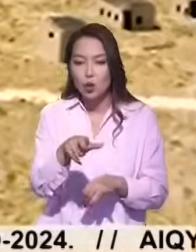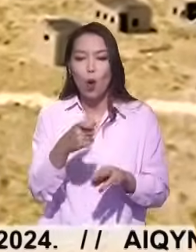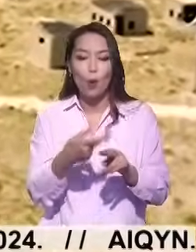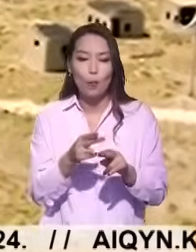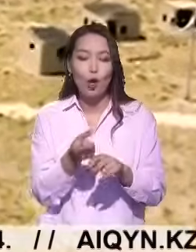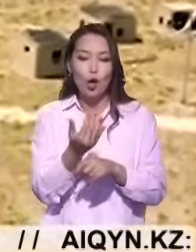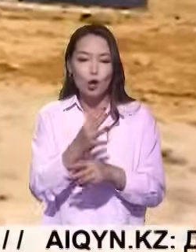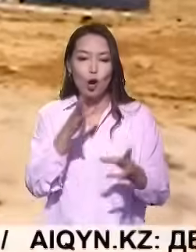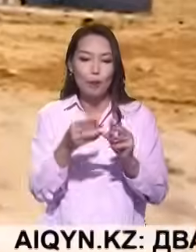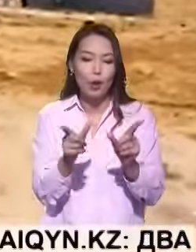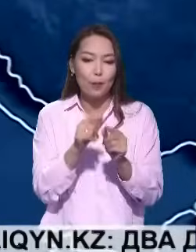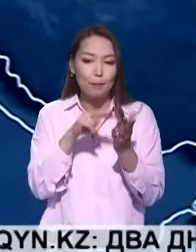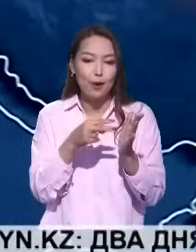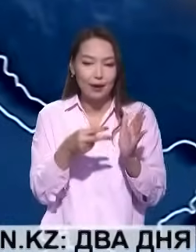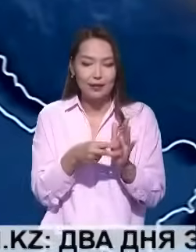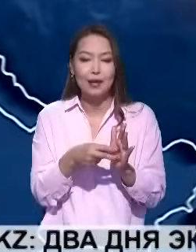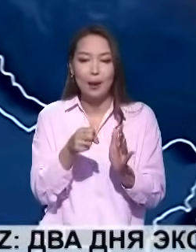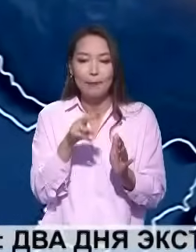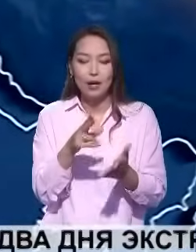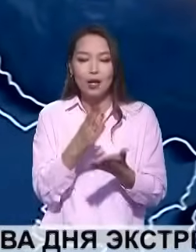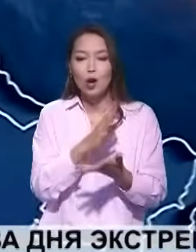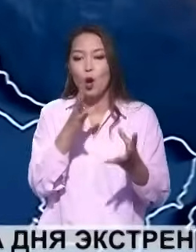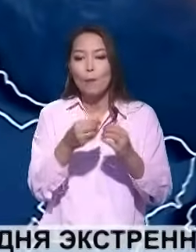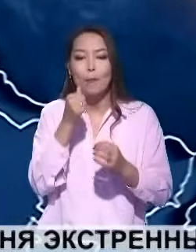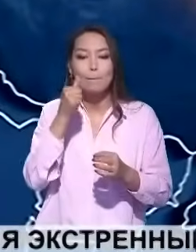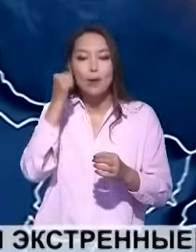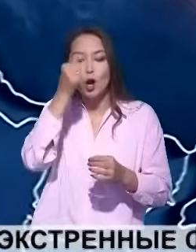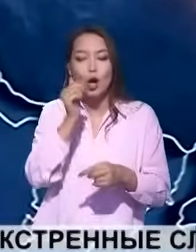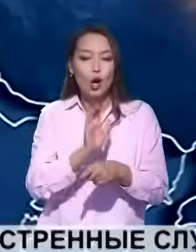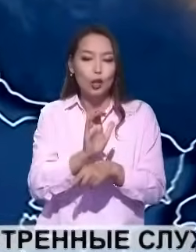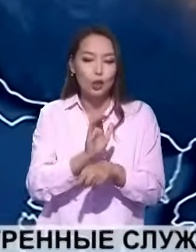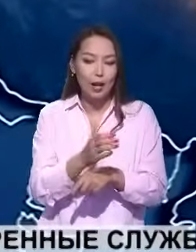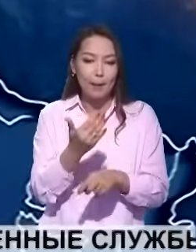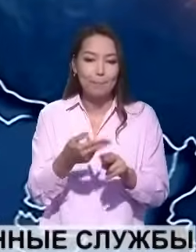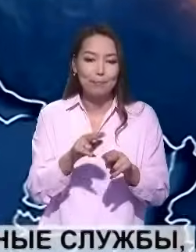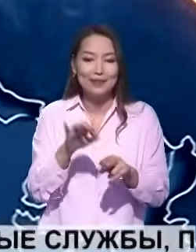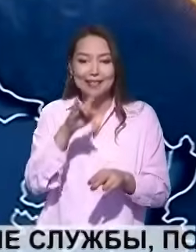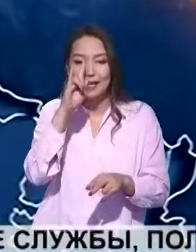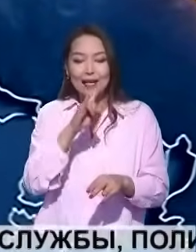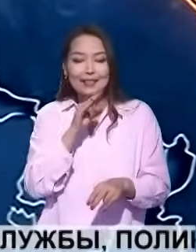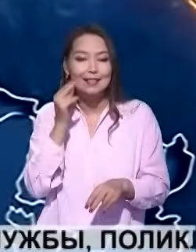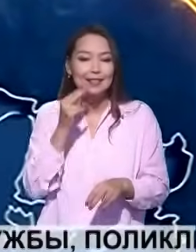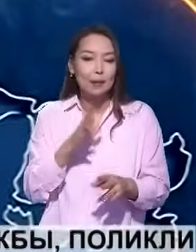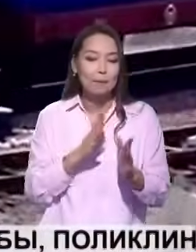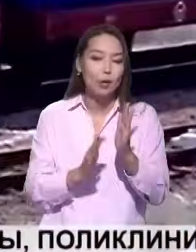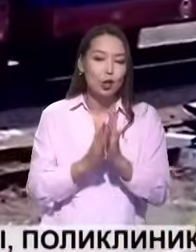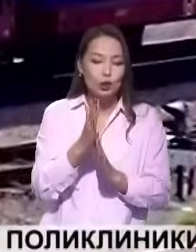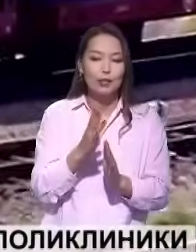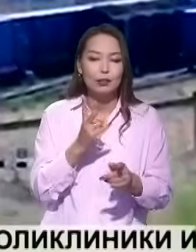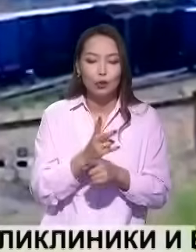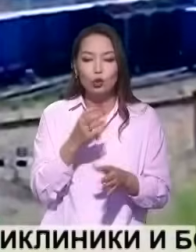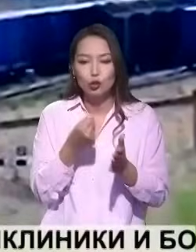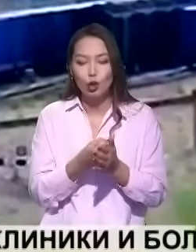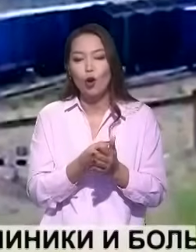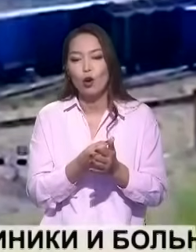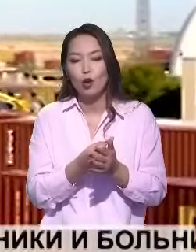успешных совместных проектов и в АПК. Так, по итогам прошлого года экспорт сельхозпродукции из Казахстана в Китай вырос вдвое и достиг миллиарда